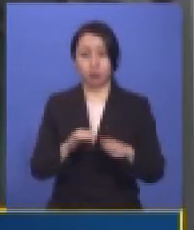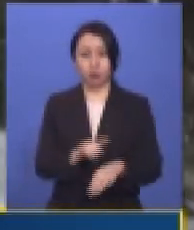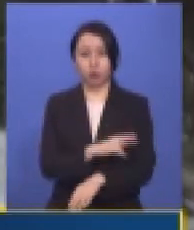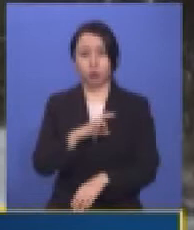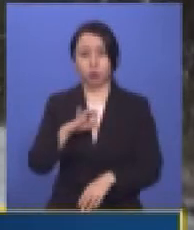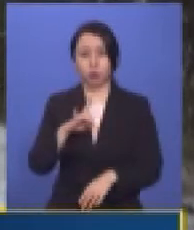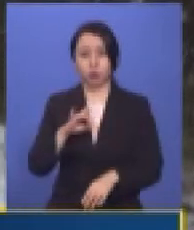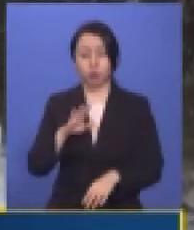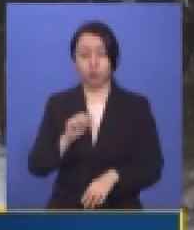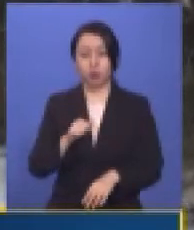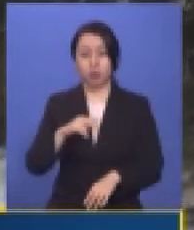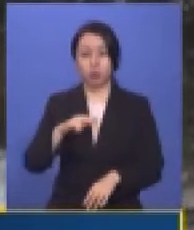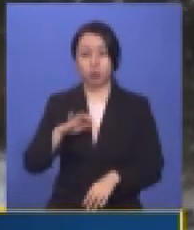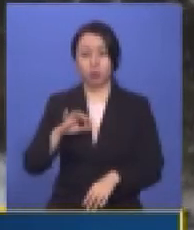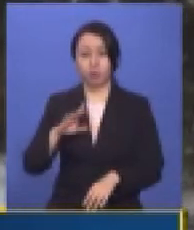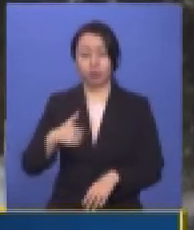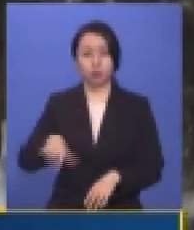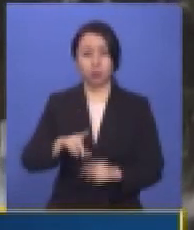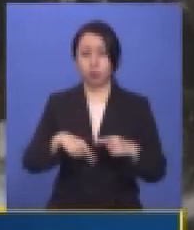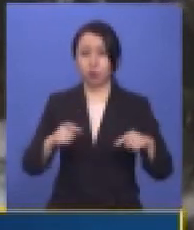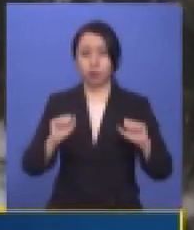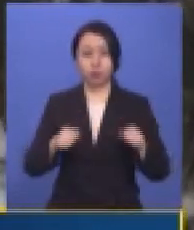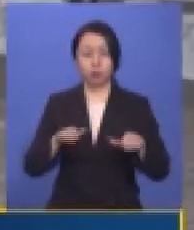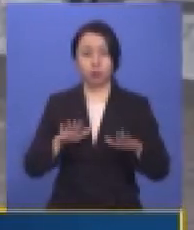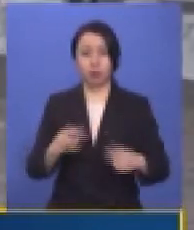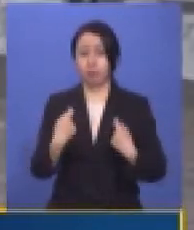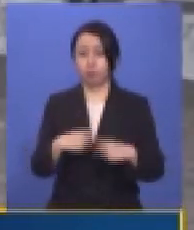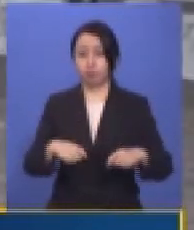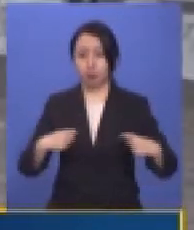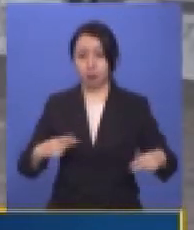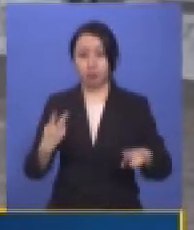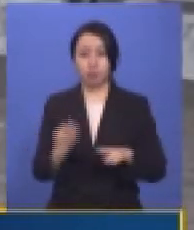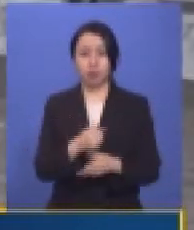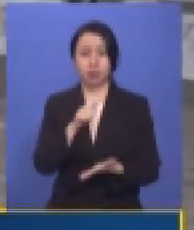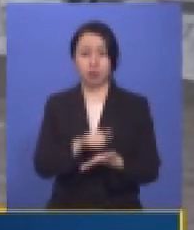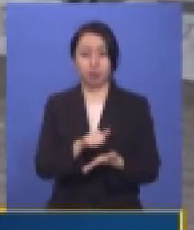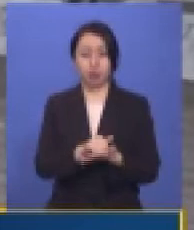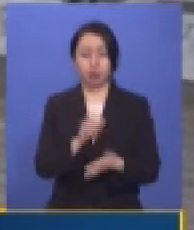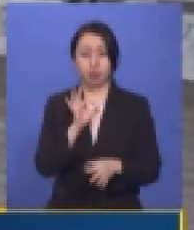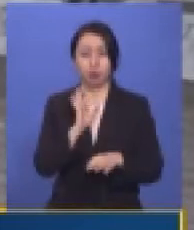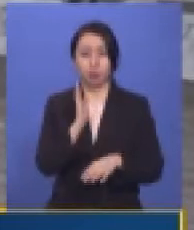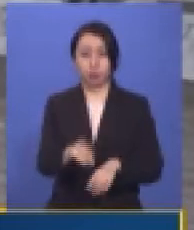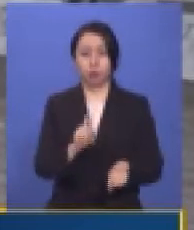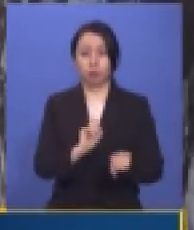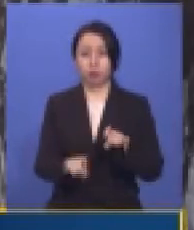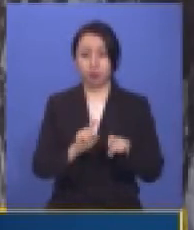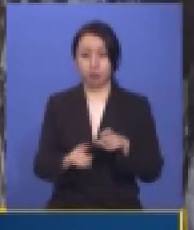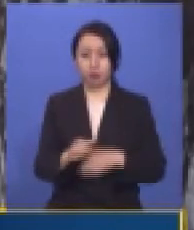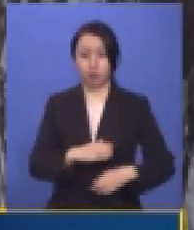Карима Сутюшева и по улице Жумабаева. Все остальные возможные места продажи изделий без сертификатов будут проинспектированы рейдовыми